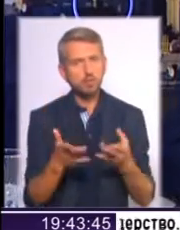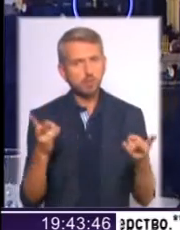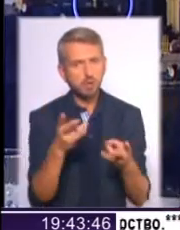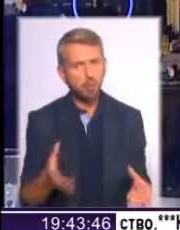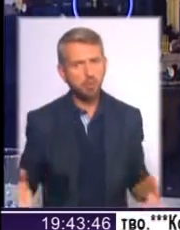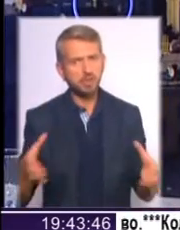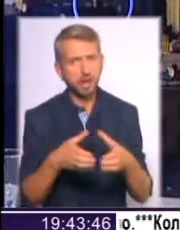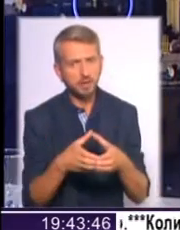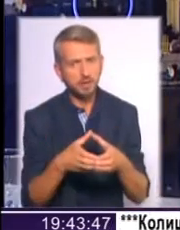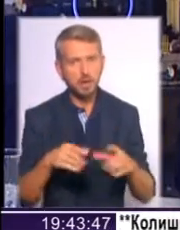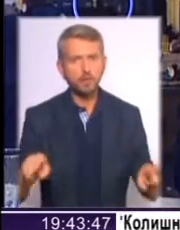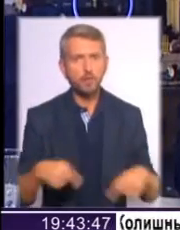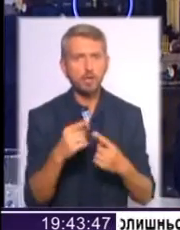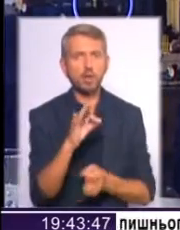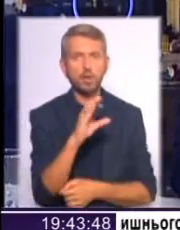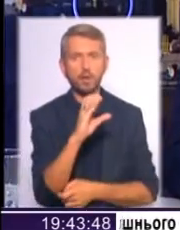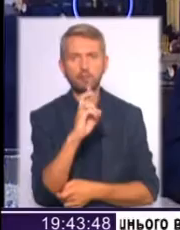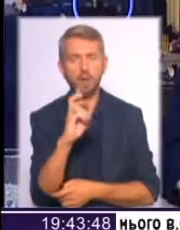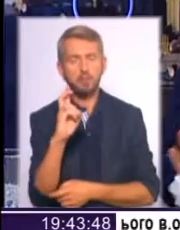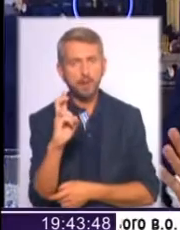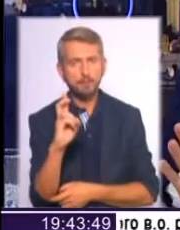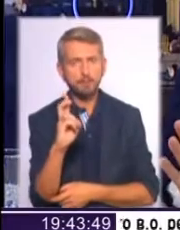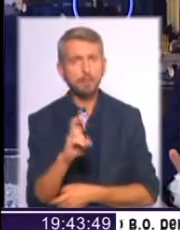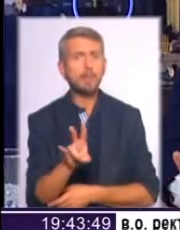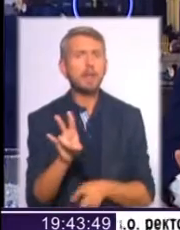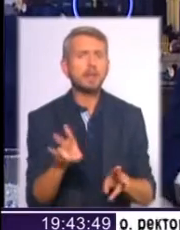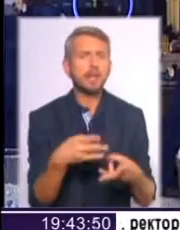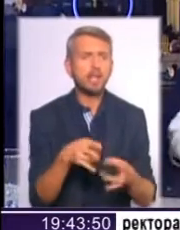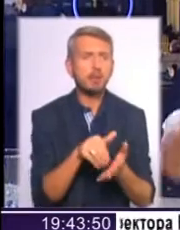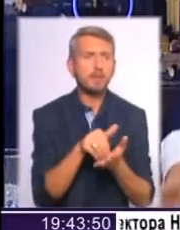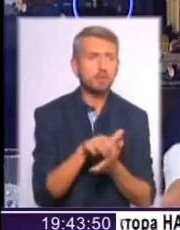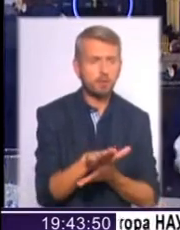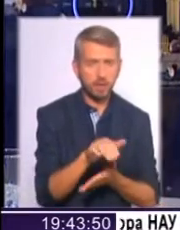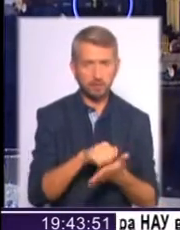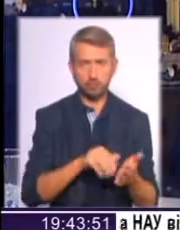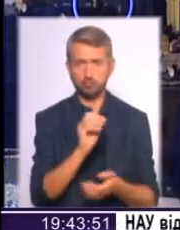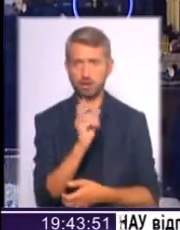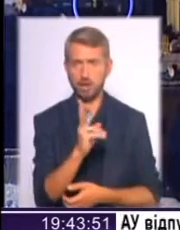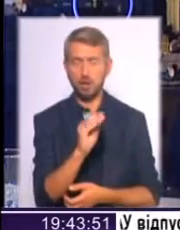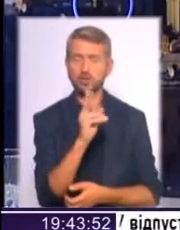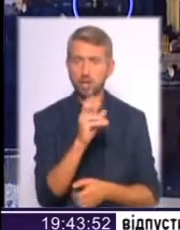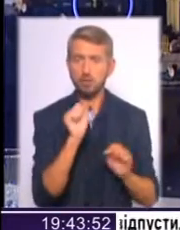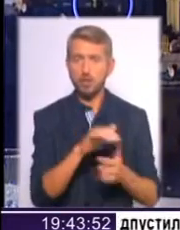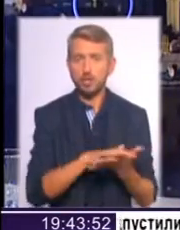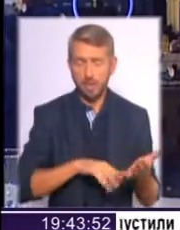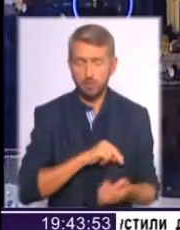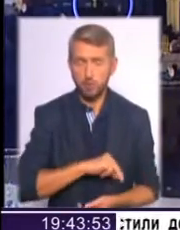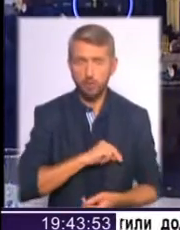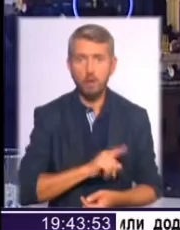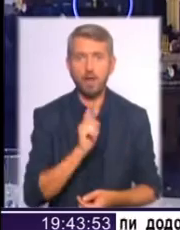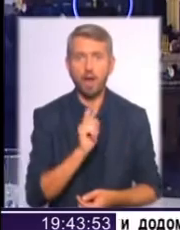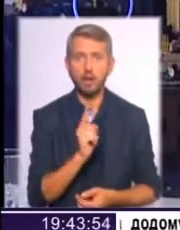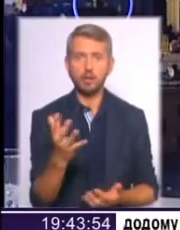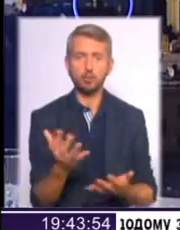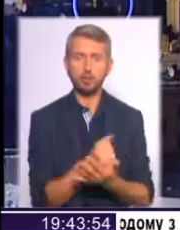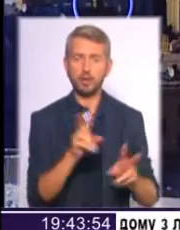об'єднатися, створити ОСББ. Не треба відмовлятися від ЖЕКу. ЖЕК може працювати і далі, але сам набуття